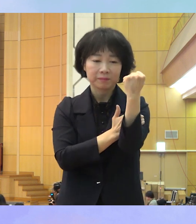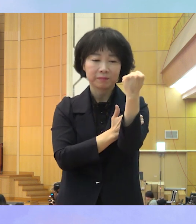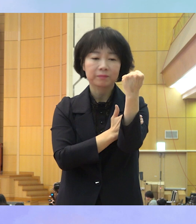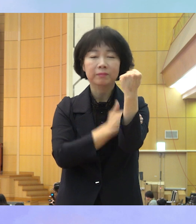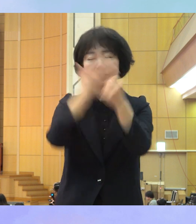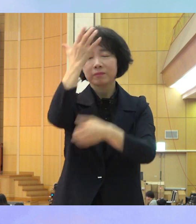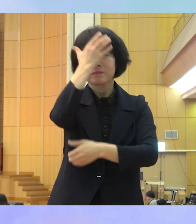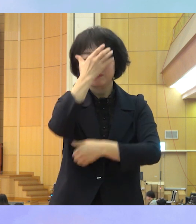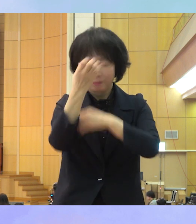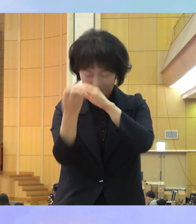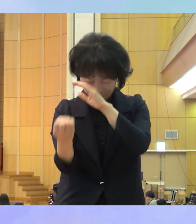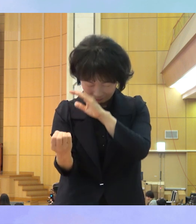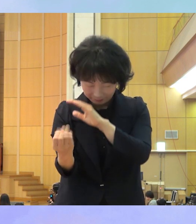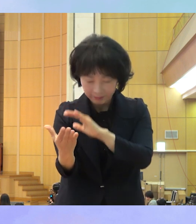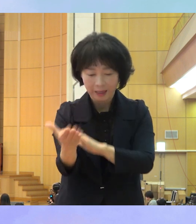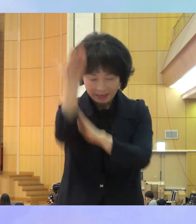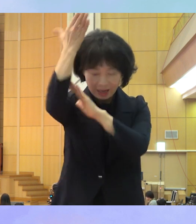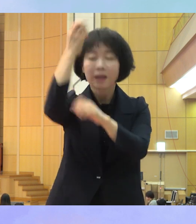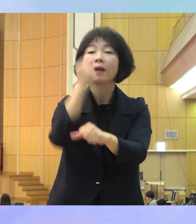권세들